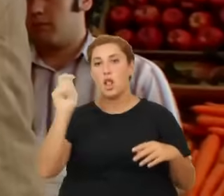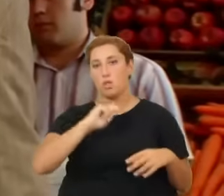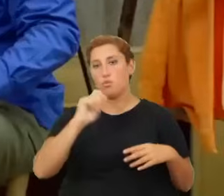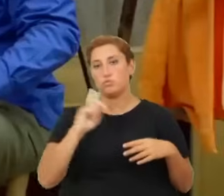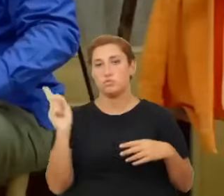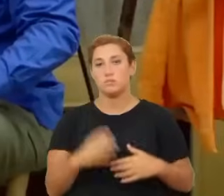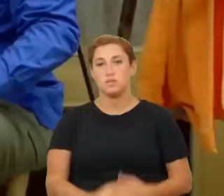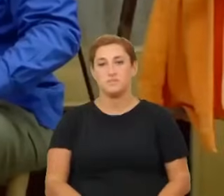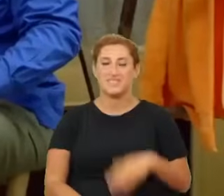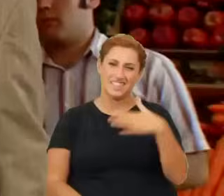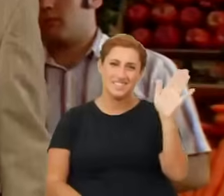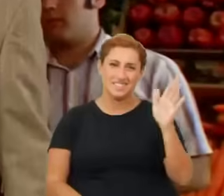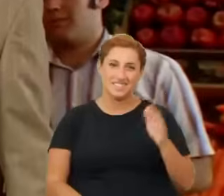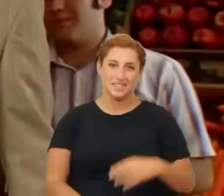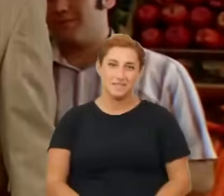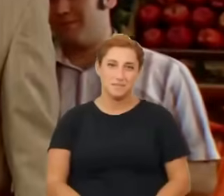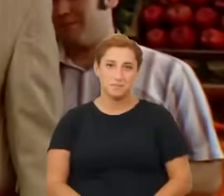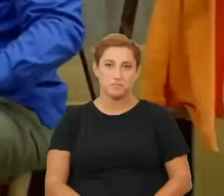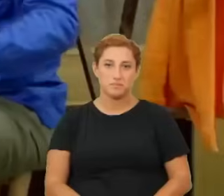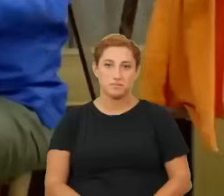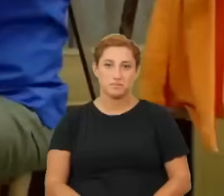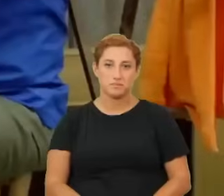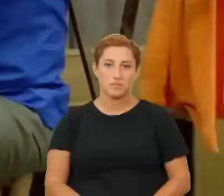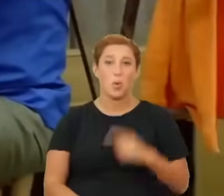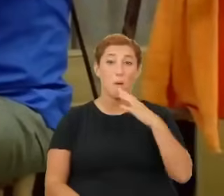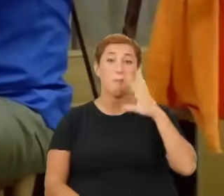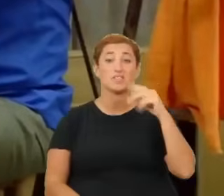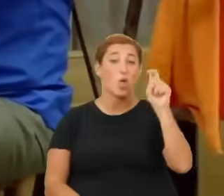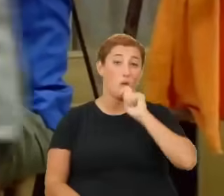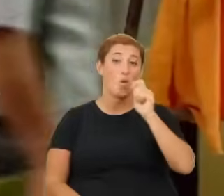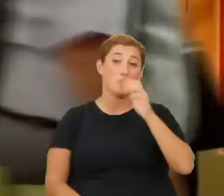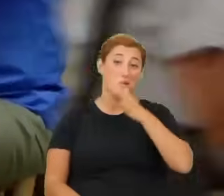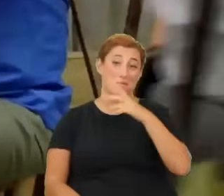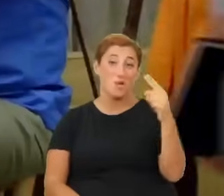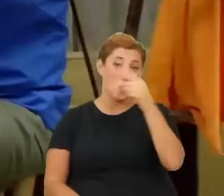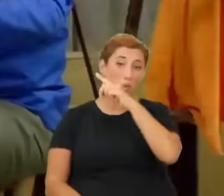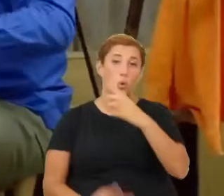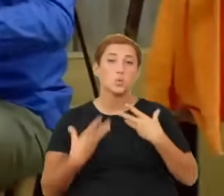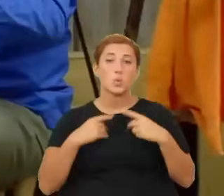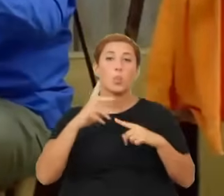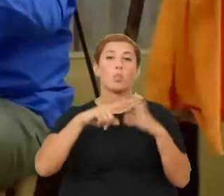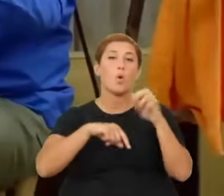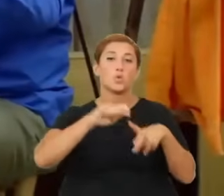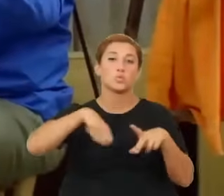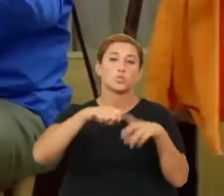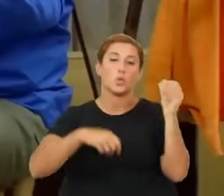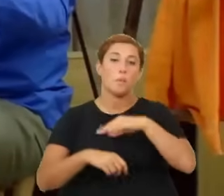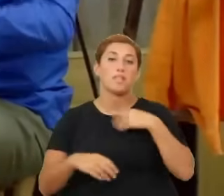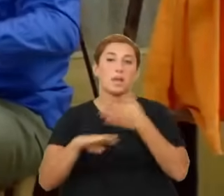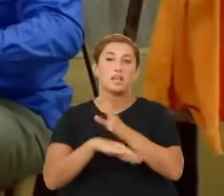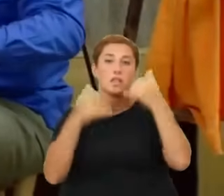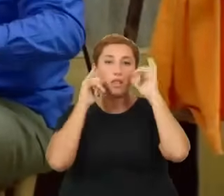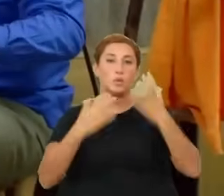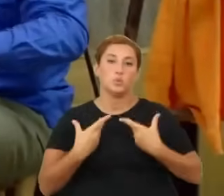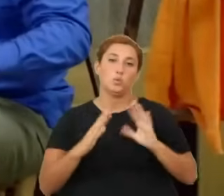dondurma. Helal! Ülkeden o pastanenin dondurmasını biliyorum ben. Onlar süt tozu kullanıyor. Dedi ki, gerçek inek